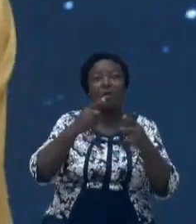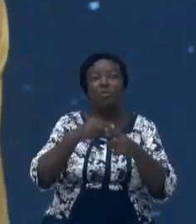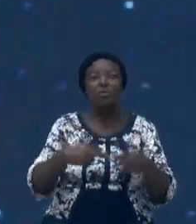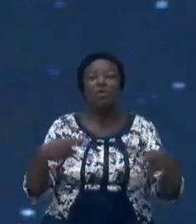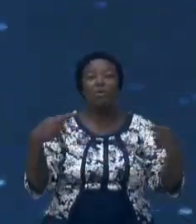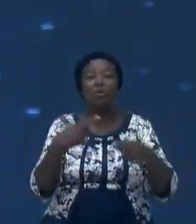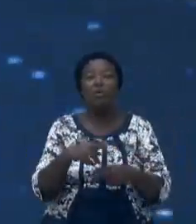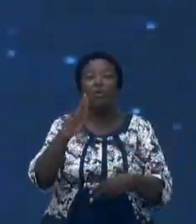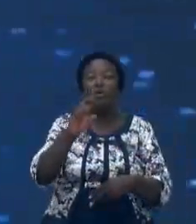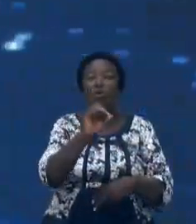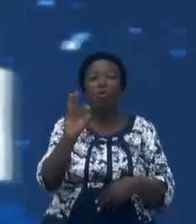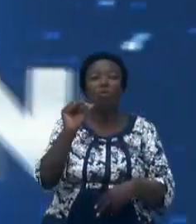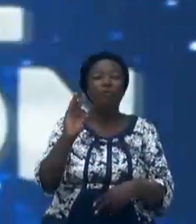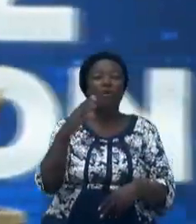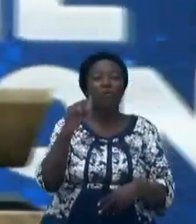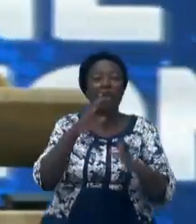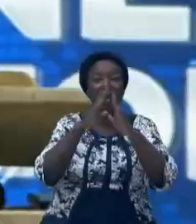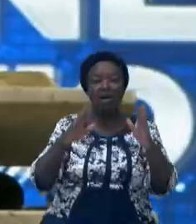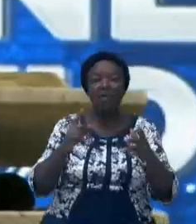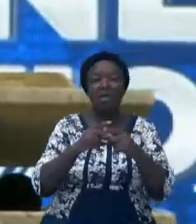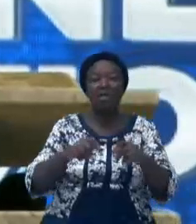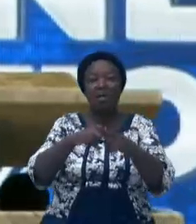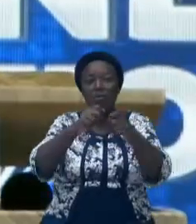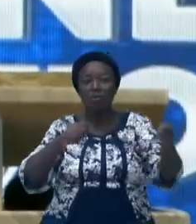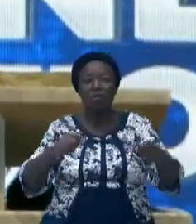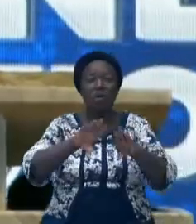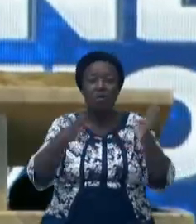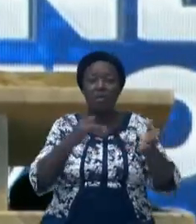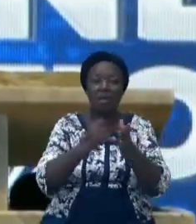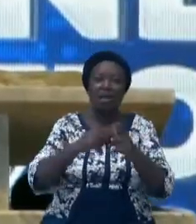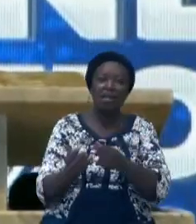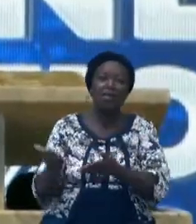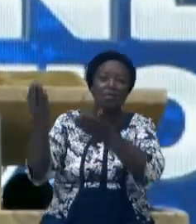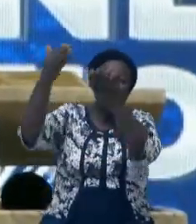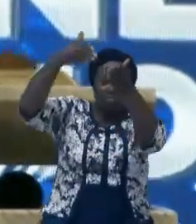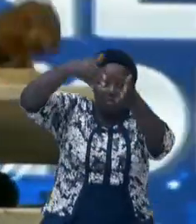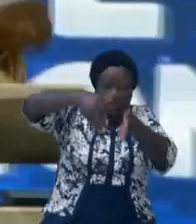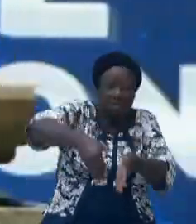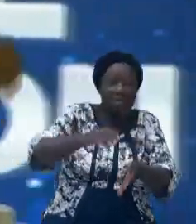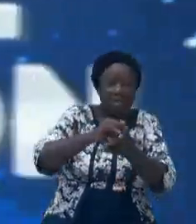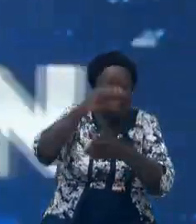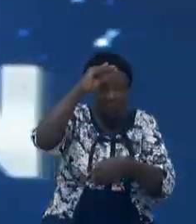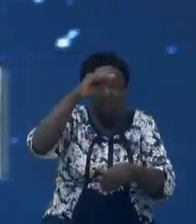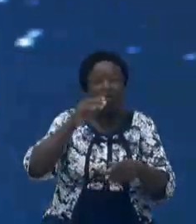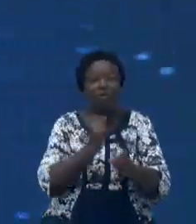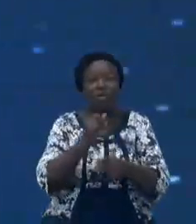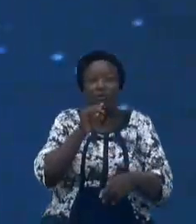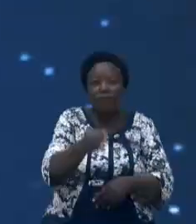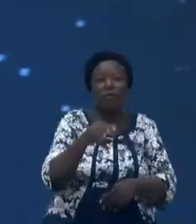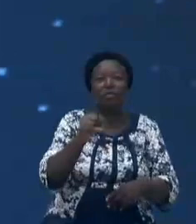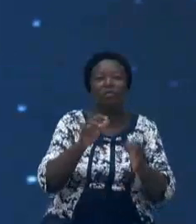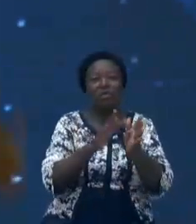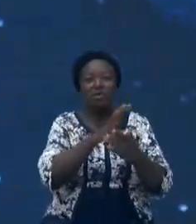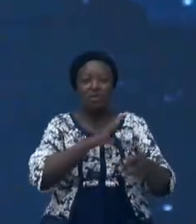et ensuite ils sont montés sur le toit de la maison et ont déchiré le toit elles sont fait descendre le